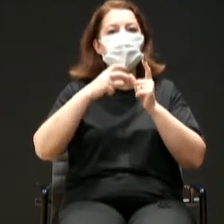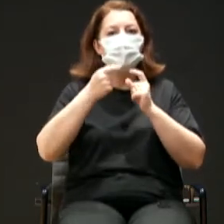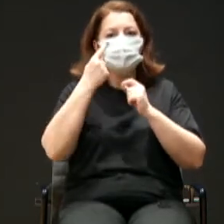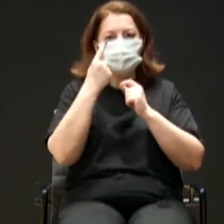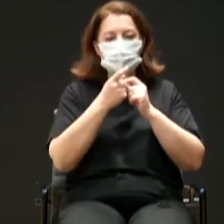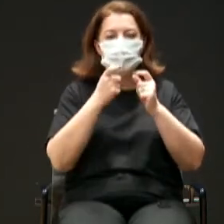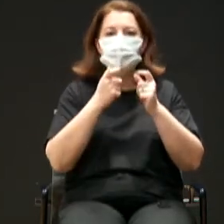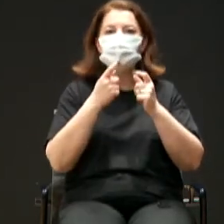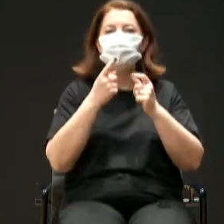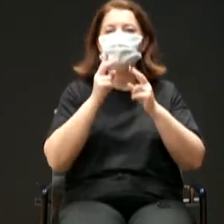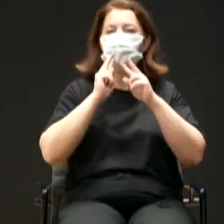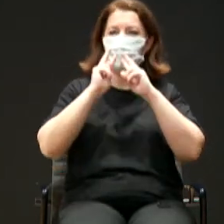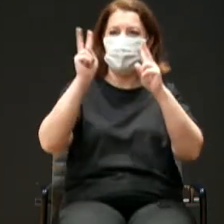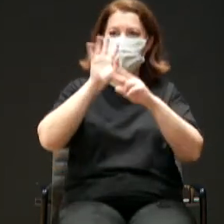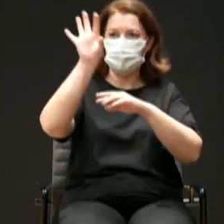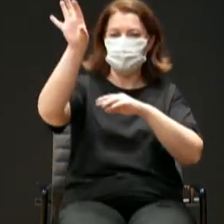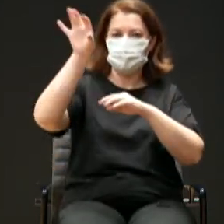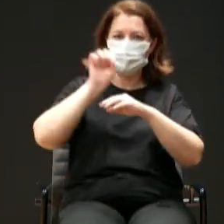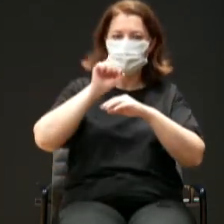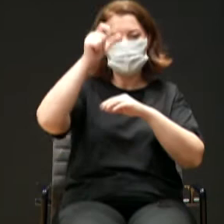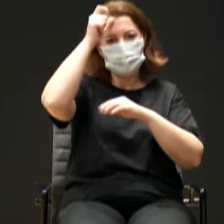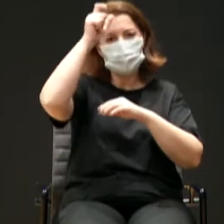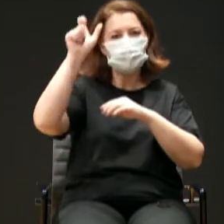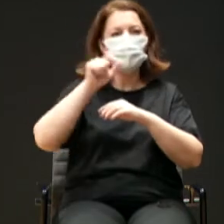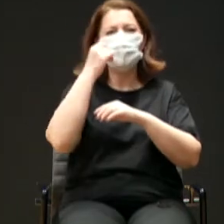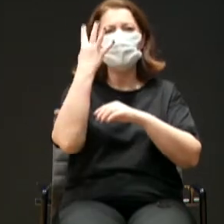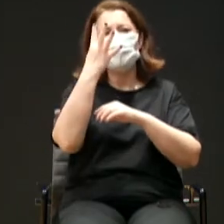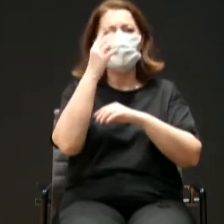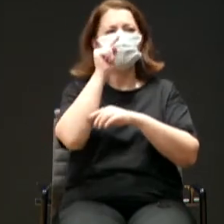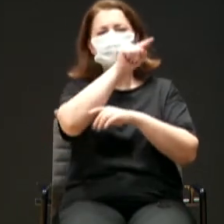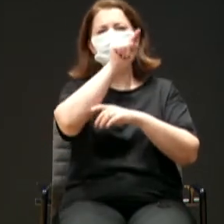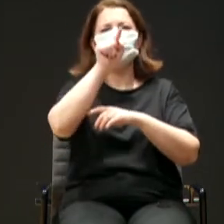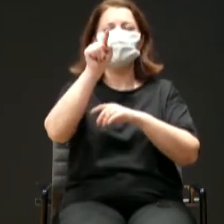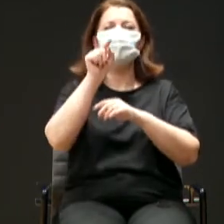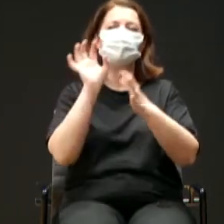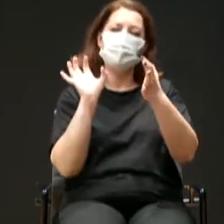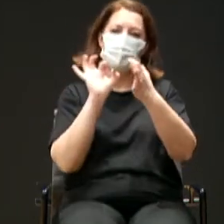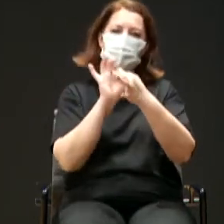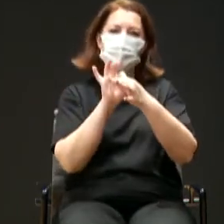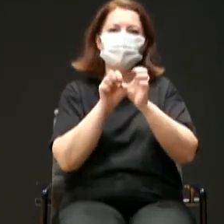Santraldan aldığı elektriği Türkiye'nin dört bir tarafına ileten kurumdur.